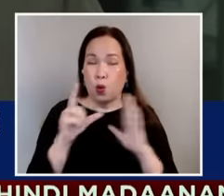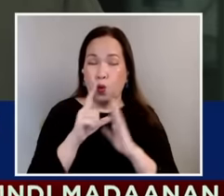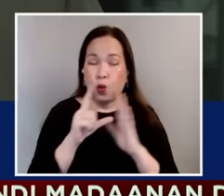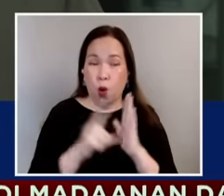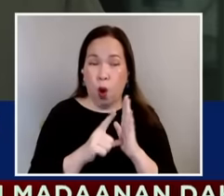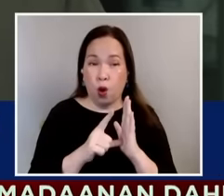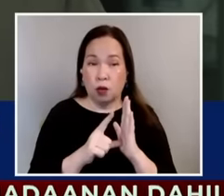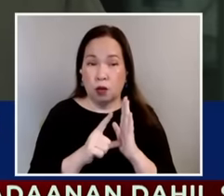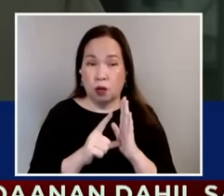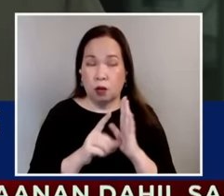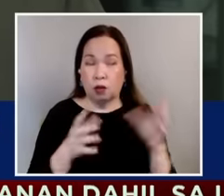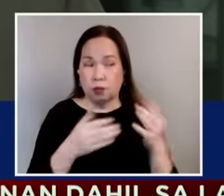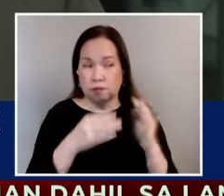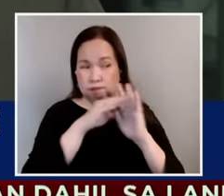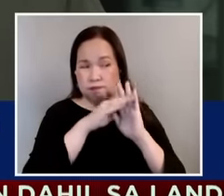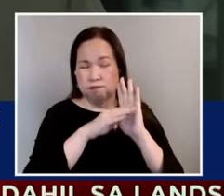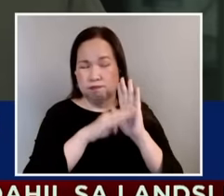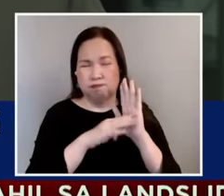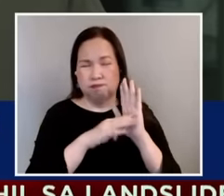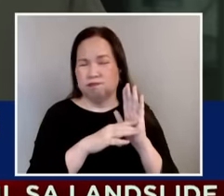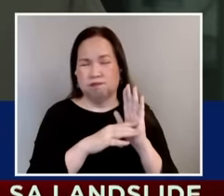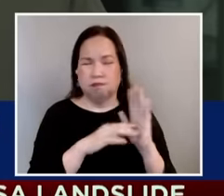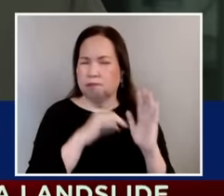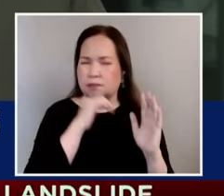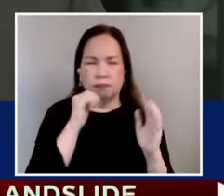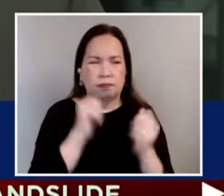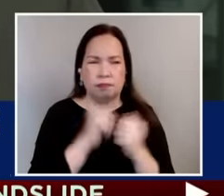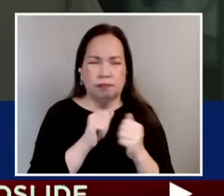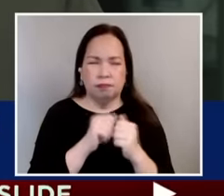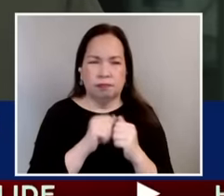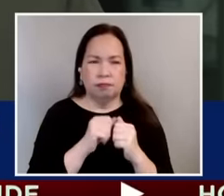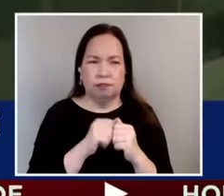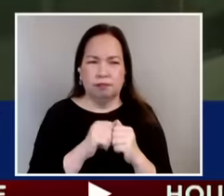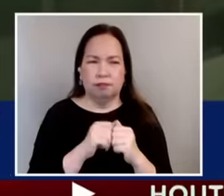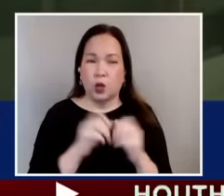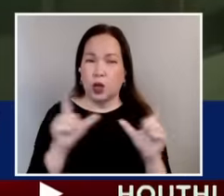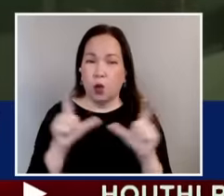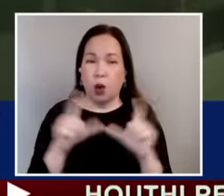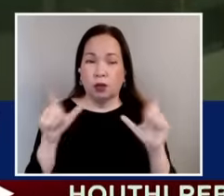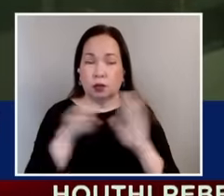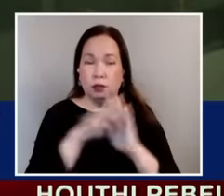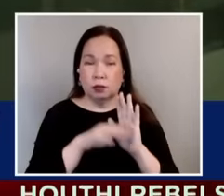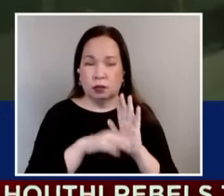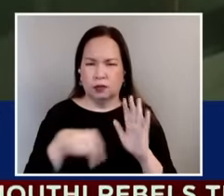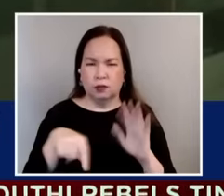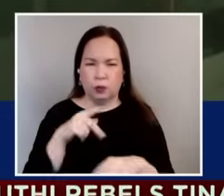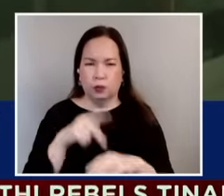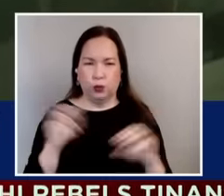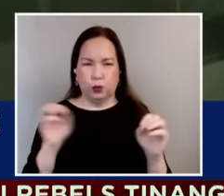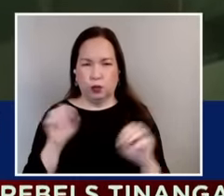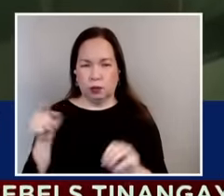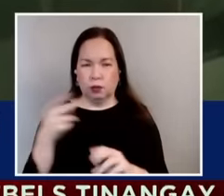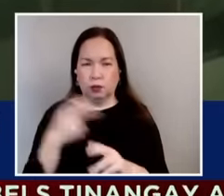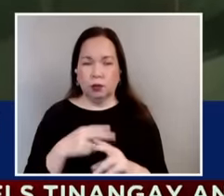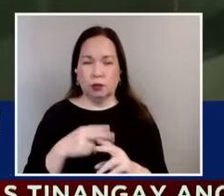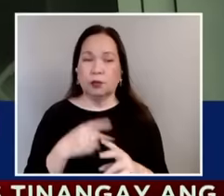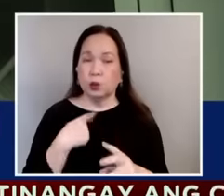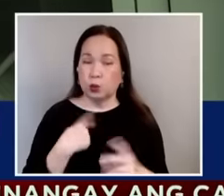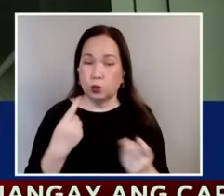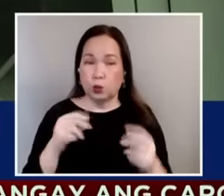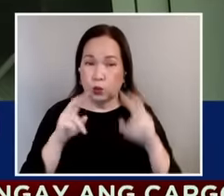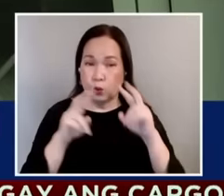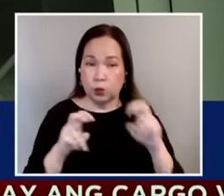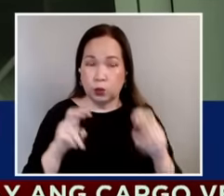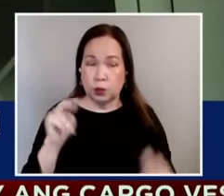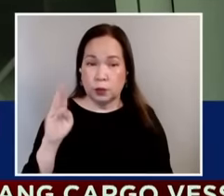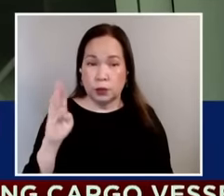sa talaan ng mga abogado dito sa ating bansa. Iniimbestigahan na ng NBI-NCR kung